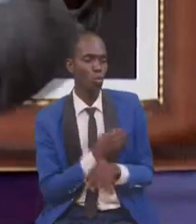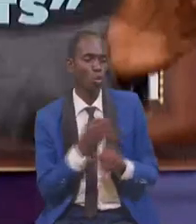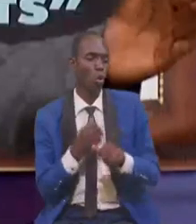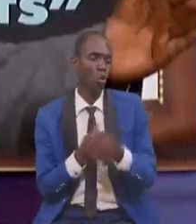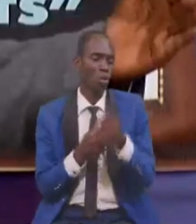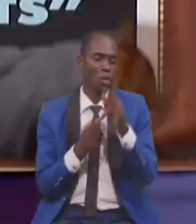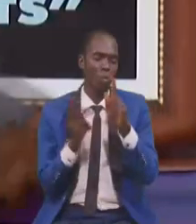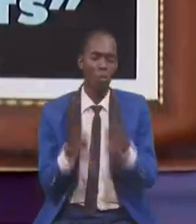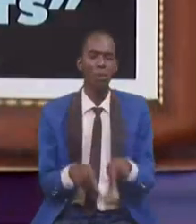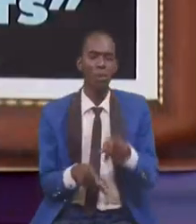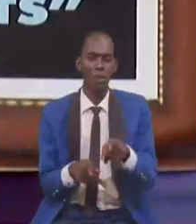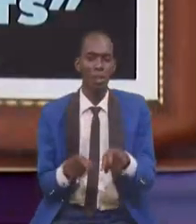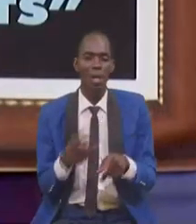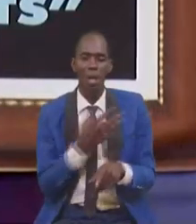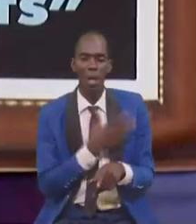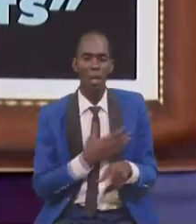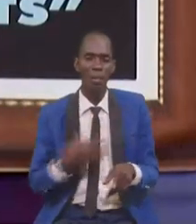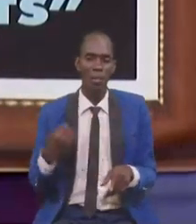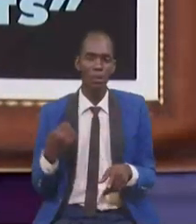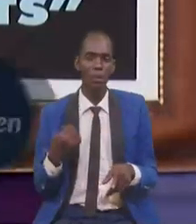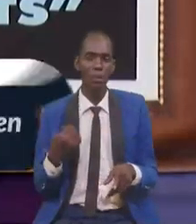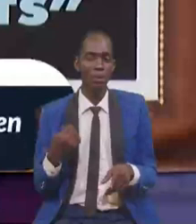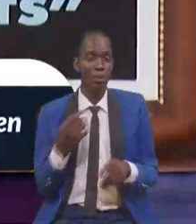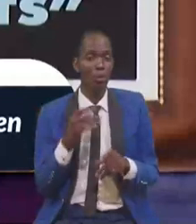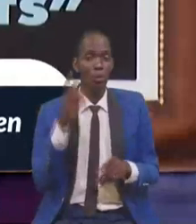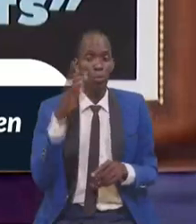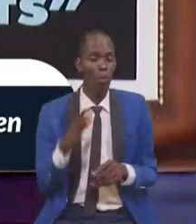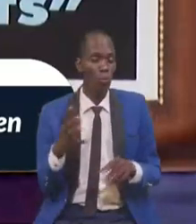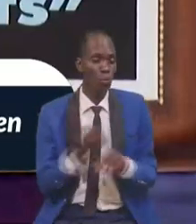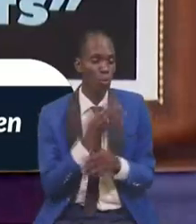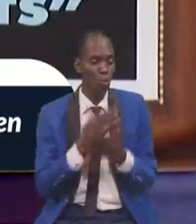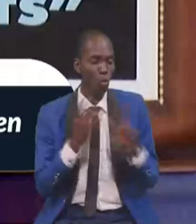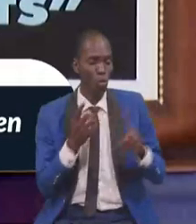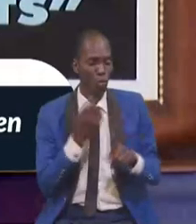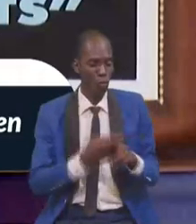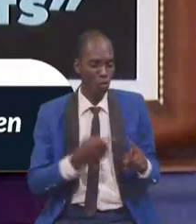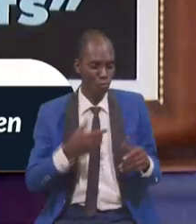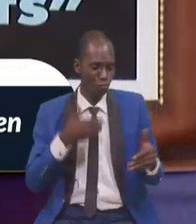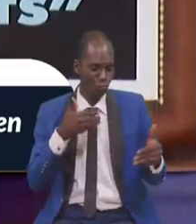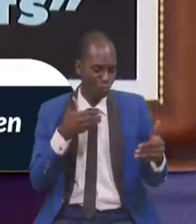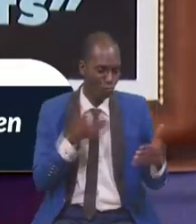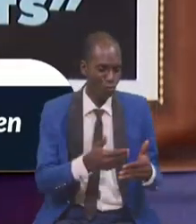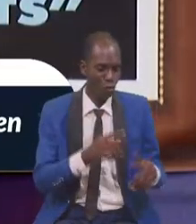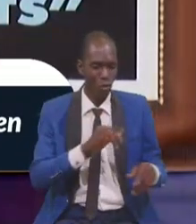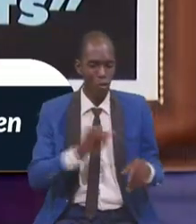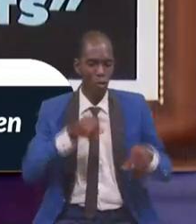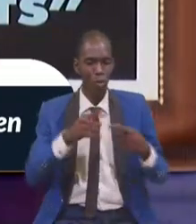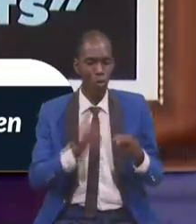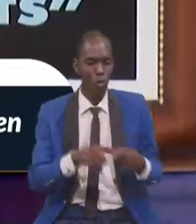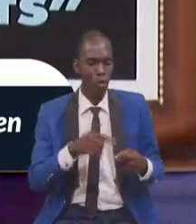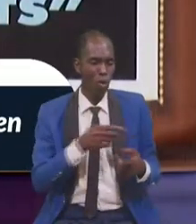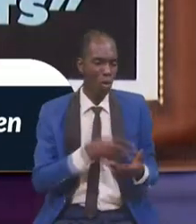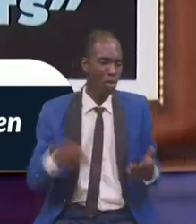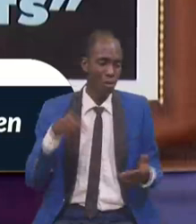quelqu'un au bord de l'enfer. Il a pris et l'a emporté au ciel. Et lui a dit,